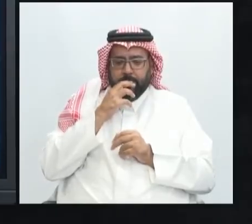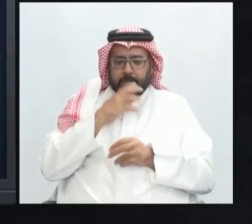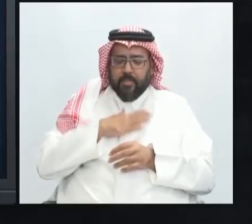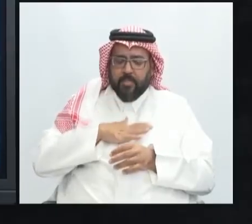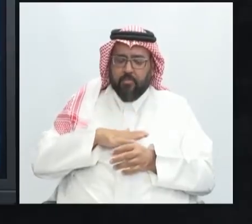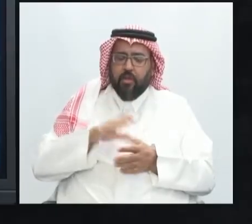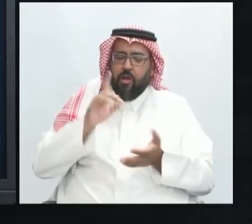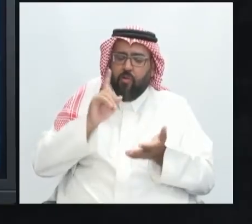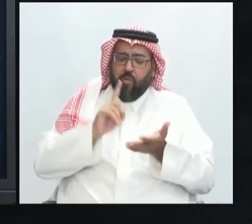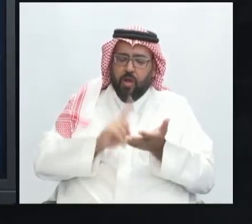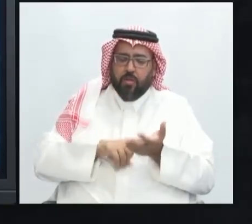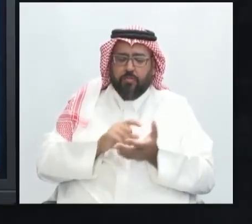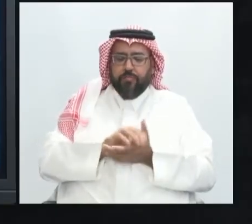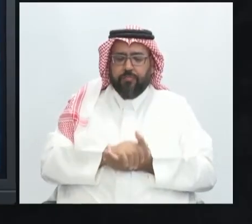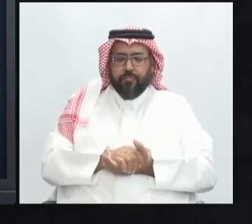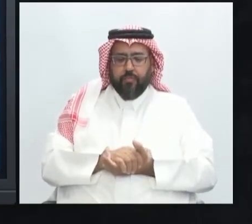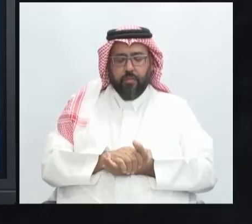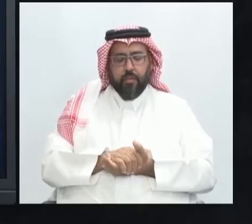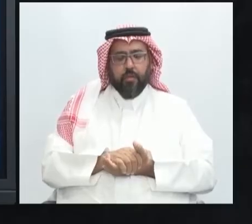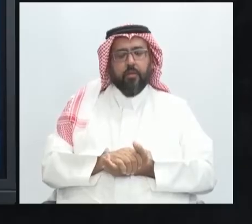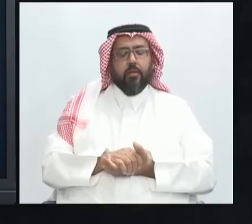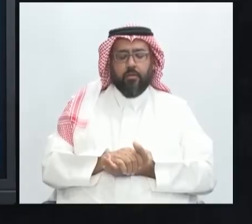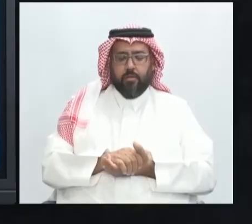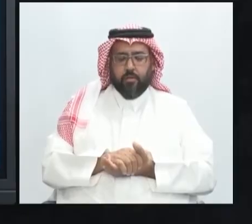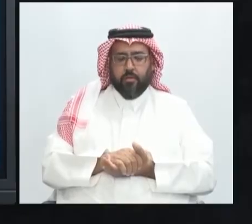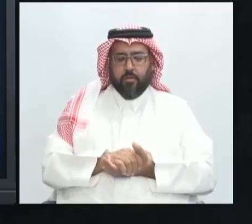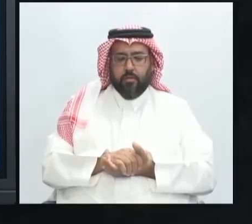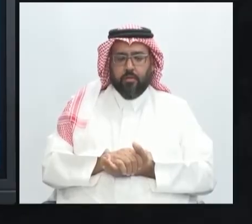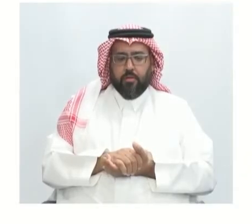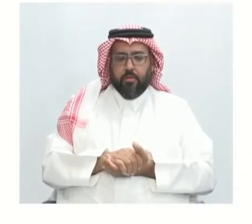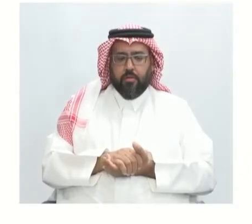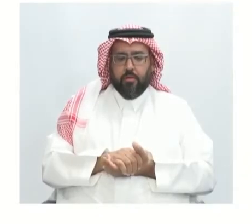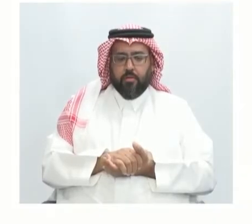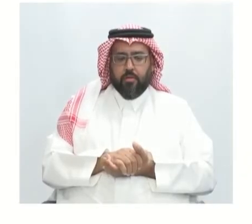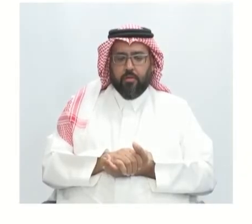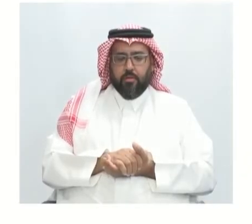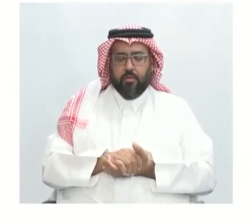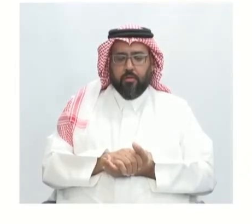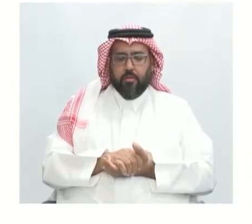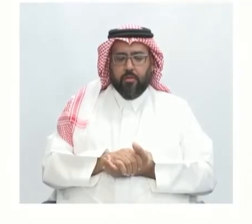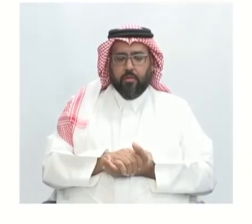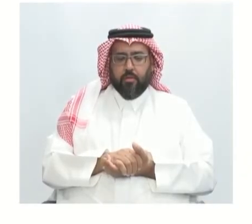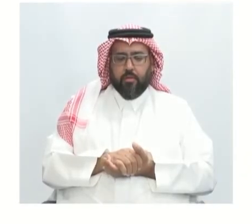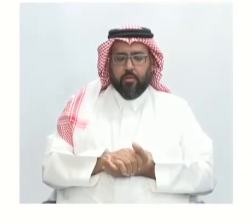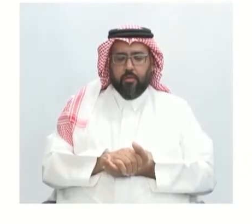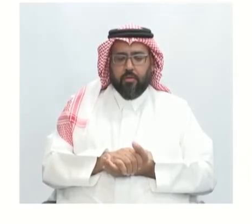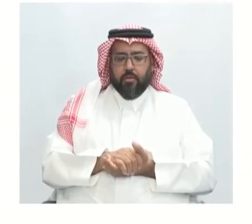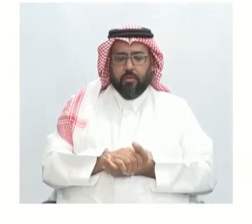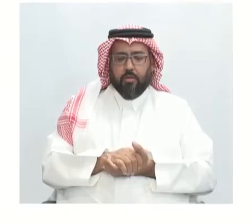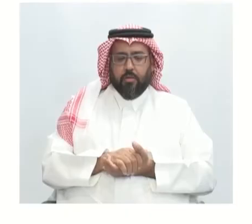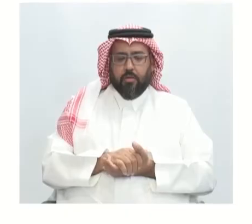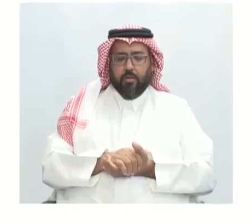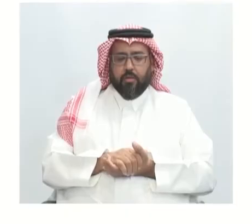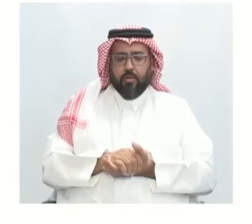واجب ممتاز بارك الله فيكم ابنائي وبناتي طيب من هذه الفقره